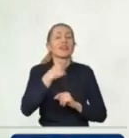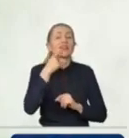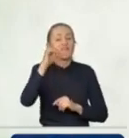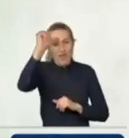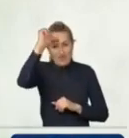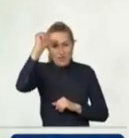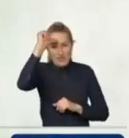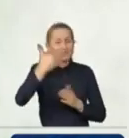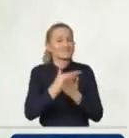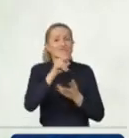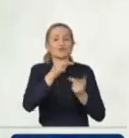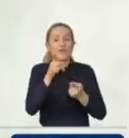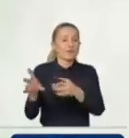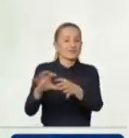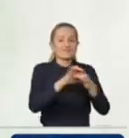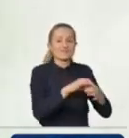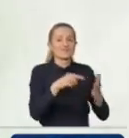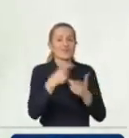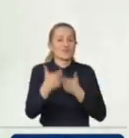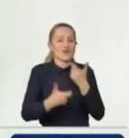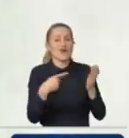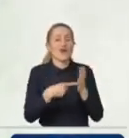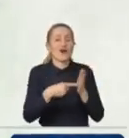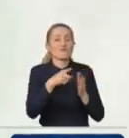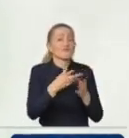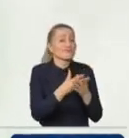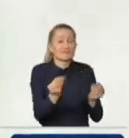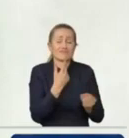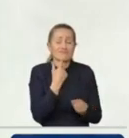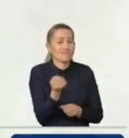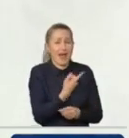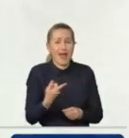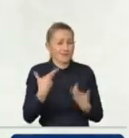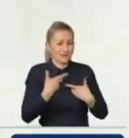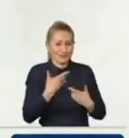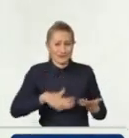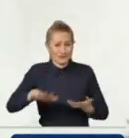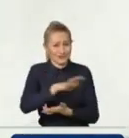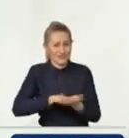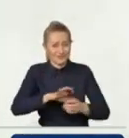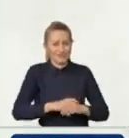indonezyjskiego, skąd pochodzi ten najbardziej tajemniczy i zagrożony wyginięciem gatunek na świecie.